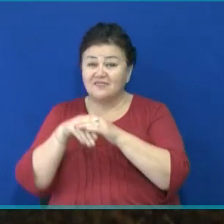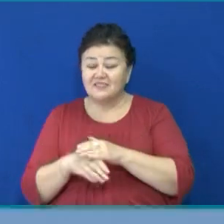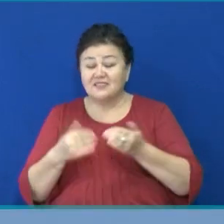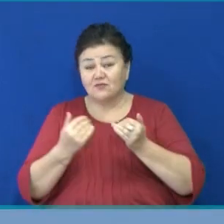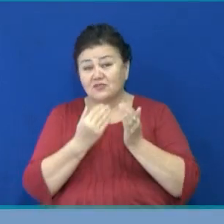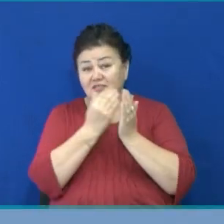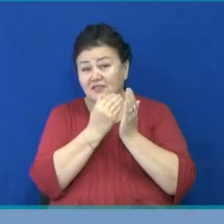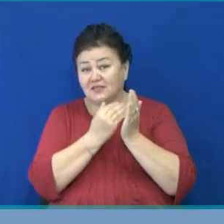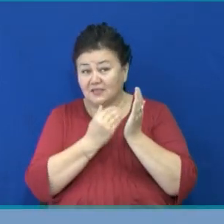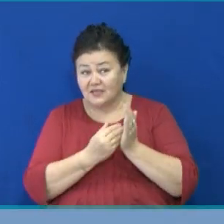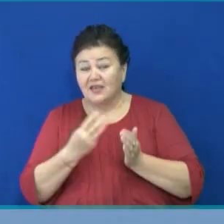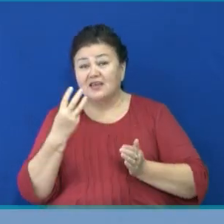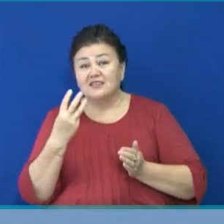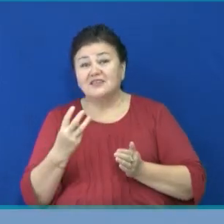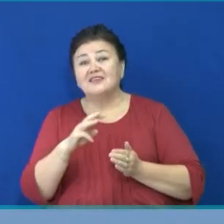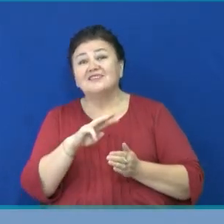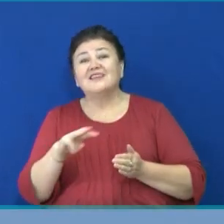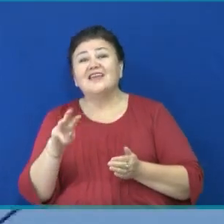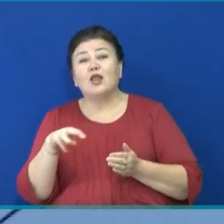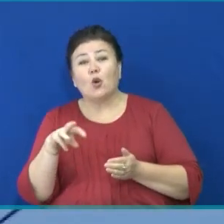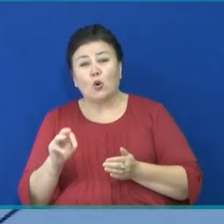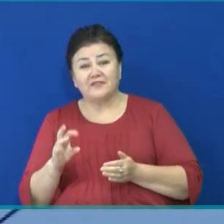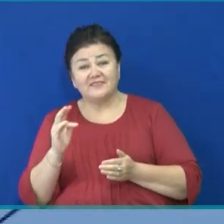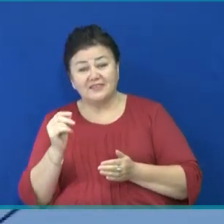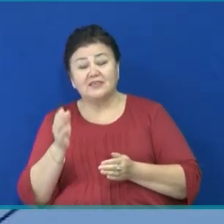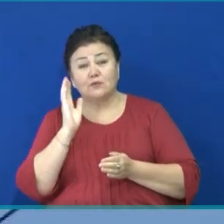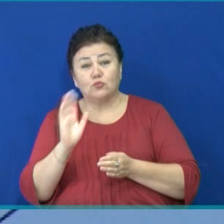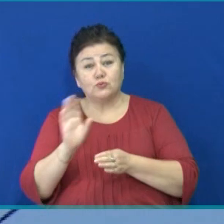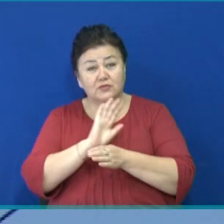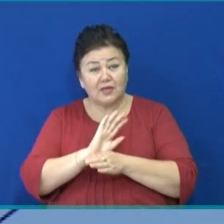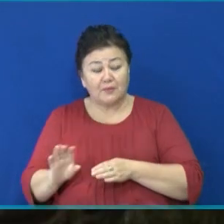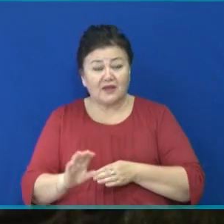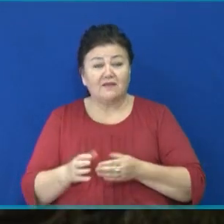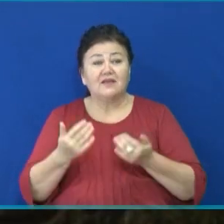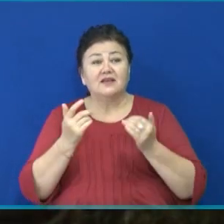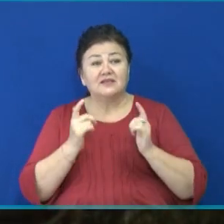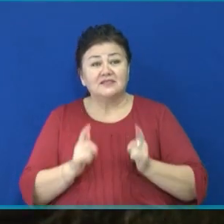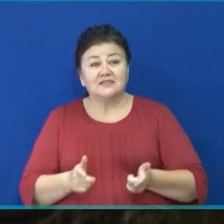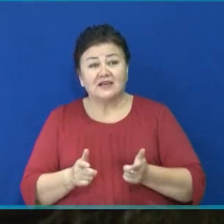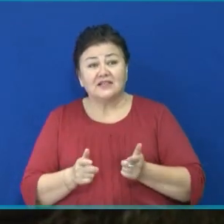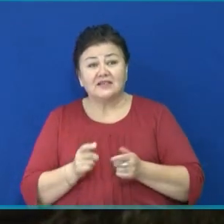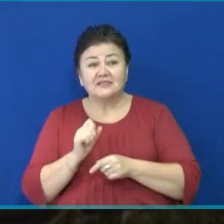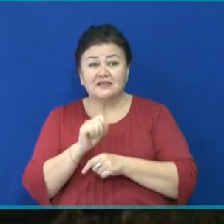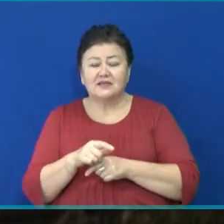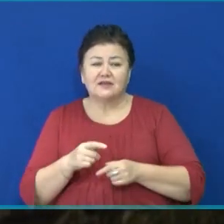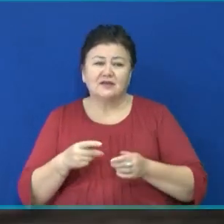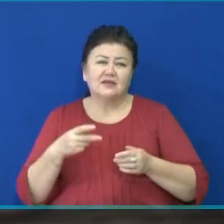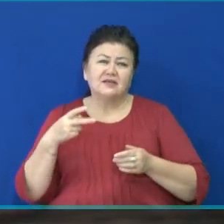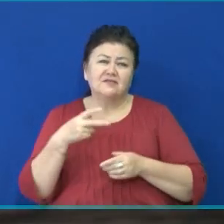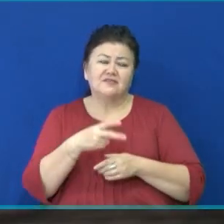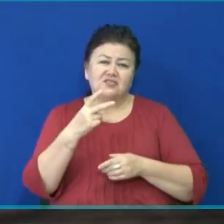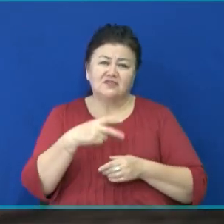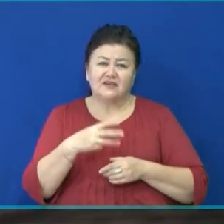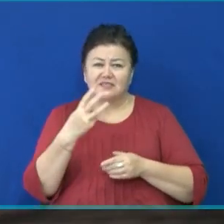осы мақсатта 3 триллион теңгеге жуық қаражат бөлінеді. Тартылған инвестициялардың арқасында инженерлік желілердің тозуы 2029 жылға